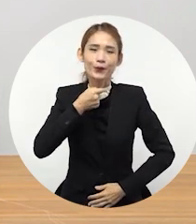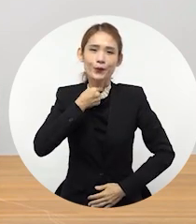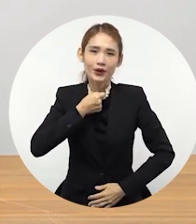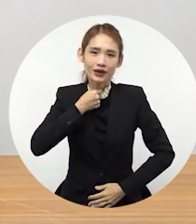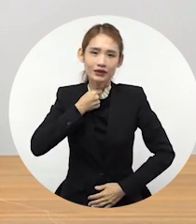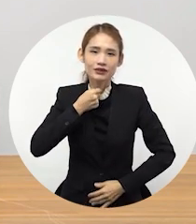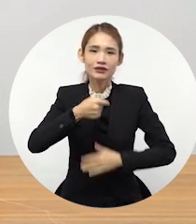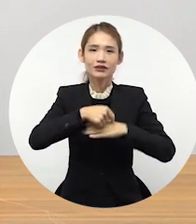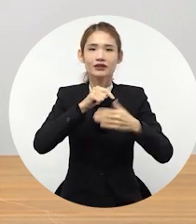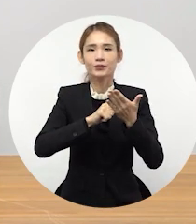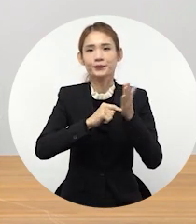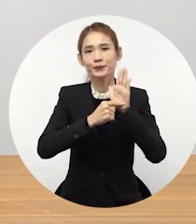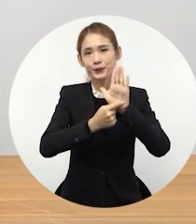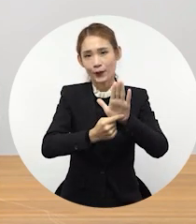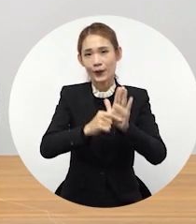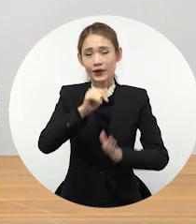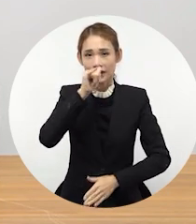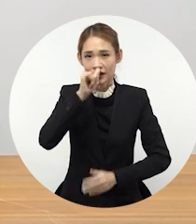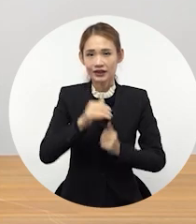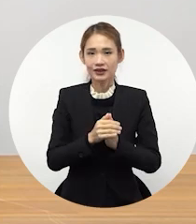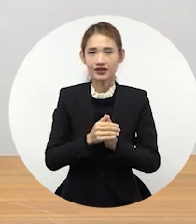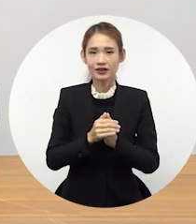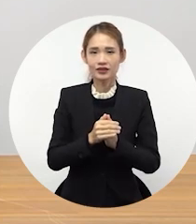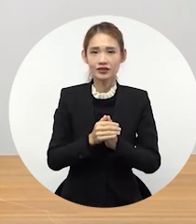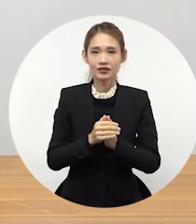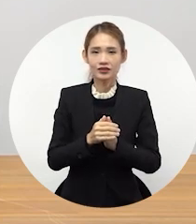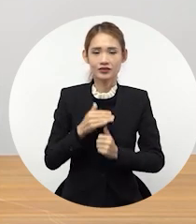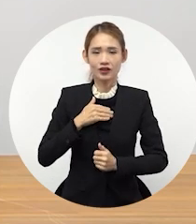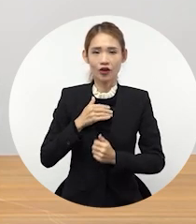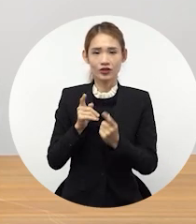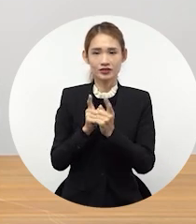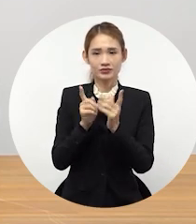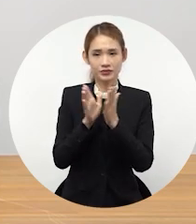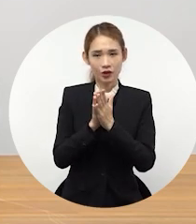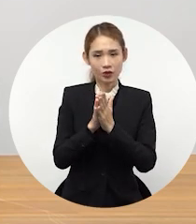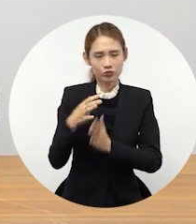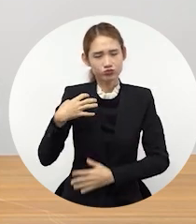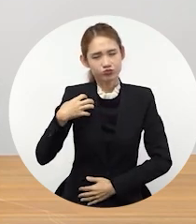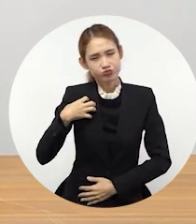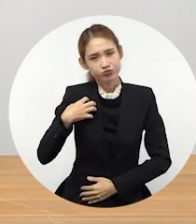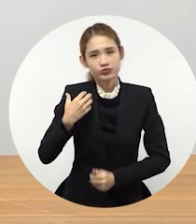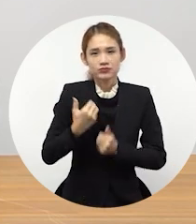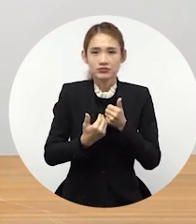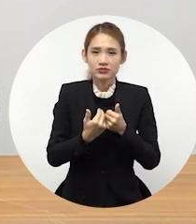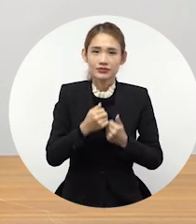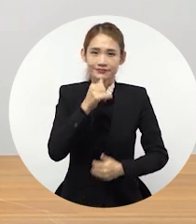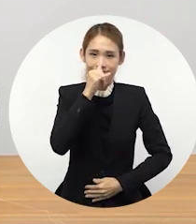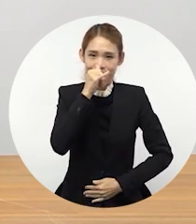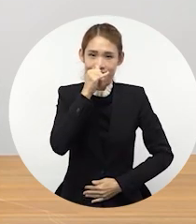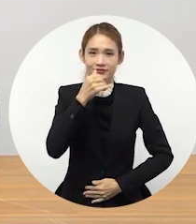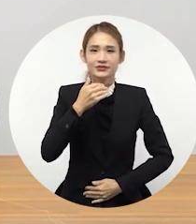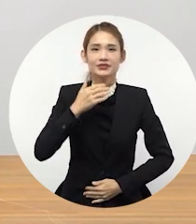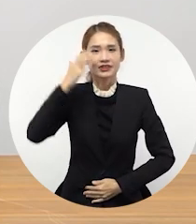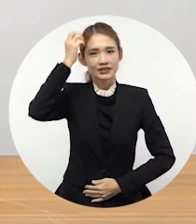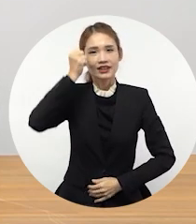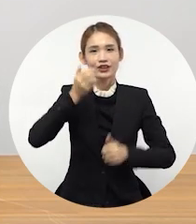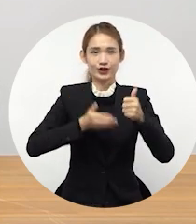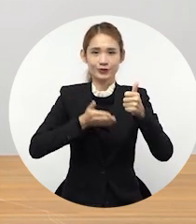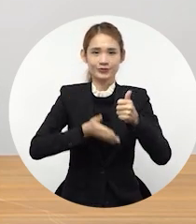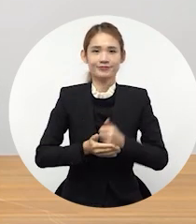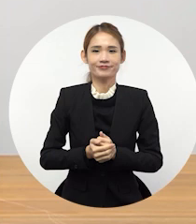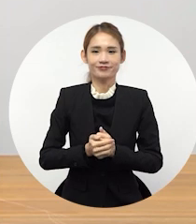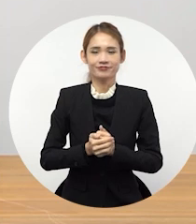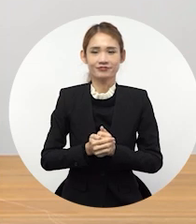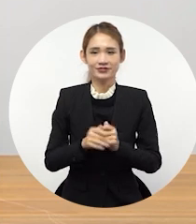배려를 해보고 싶은 분들이 이런 잘 쓰는 표현이시잖아요. 네. 장애우가. 근데 저희 당사자들은 약간 이런 부분을 어려움을 이렇게 겪고 있다. 이런 걸